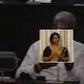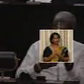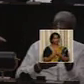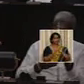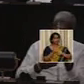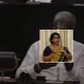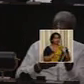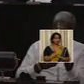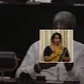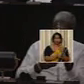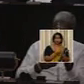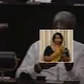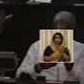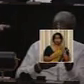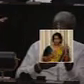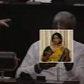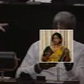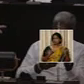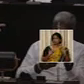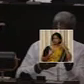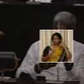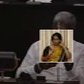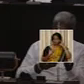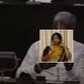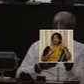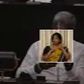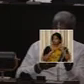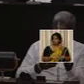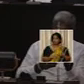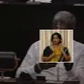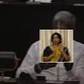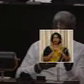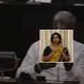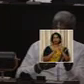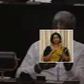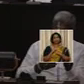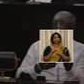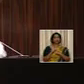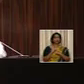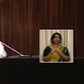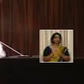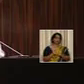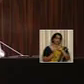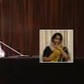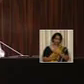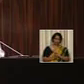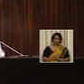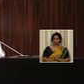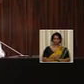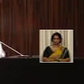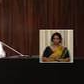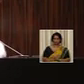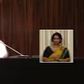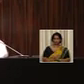කමිටි එකක් දාලා හරි මේක පරීක්ෂා කරන්න. මං හිතන්නේ ඔබතුමා මෙන්න මේ කාරණේ කෝප් කමිටුවේ අවධාරණයට ලක් කරා. හොඳයි. ඒ පිළිබඳව අවධානය යොමු කරන්න.